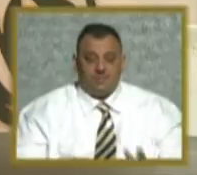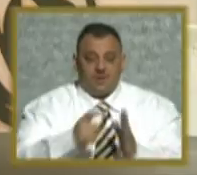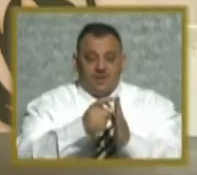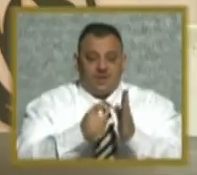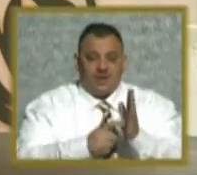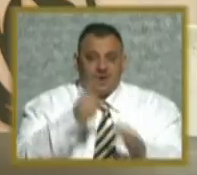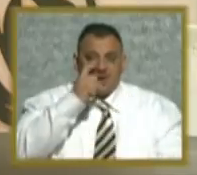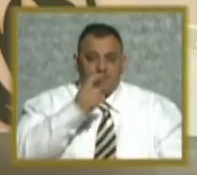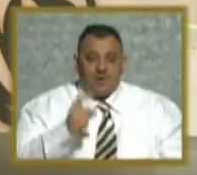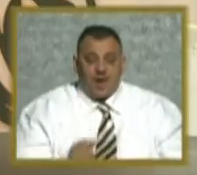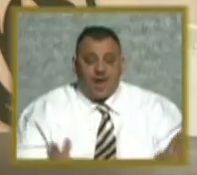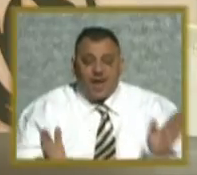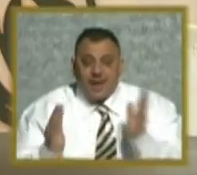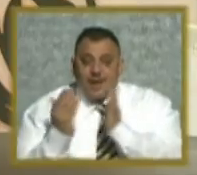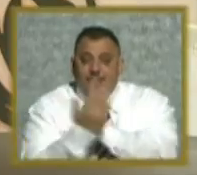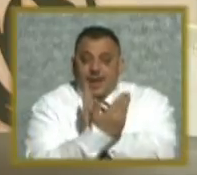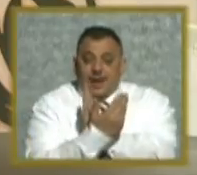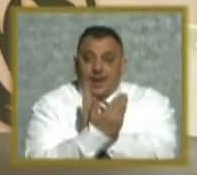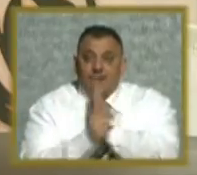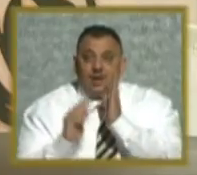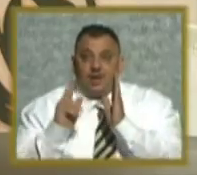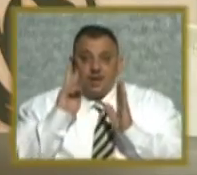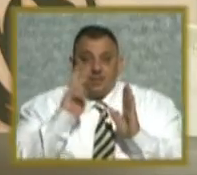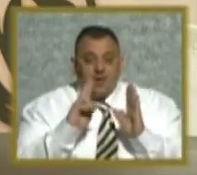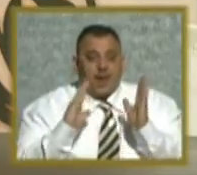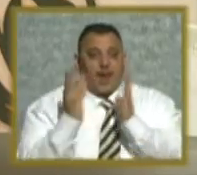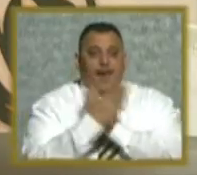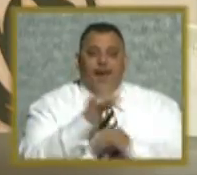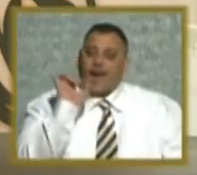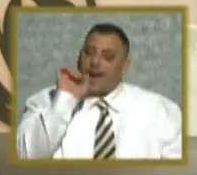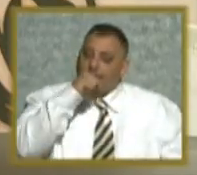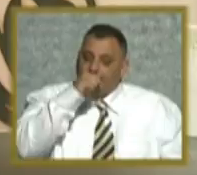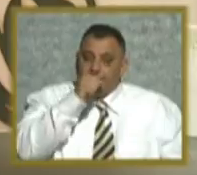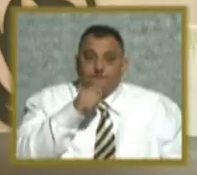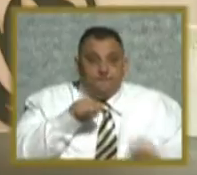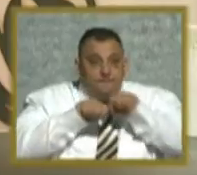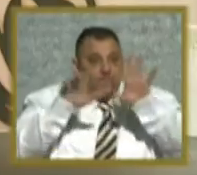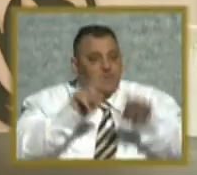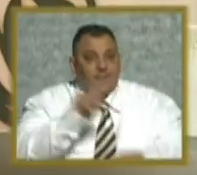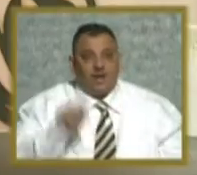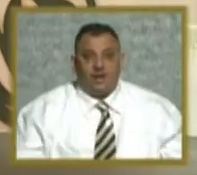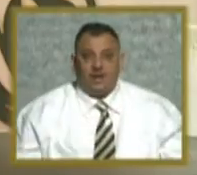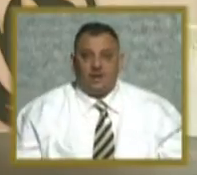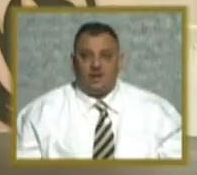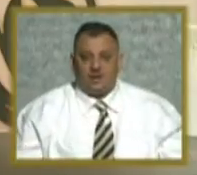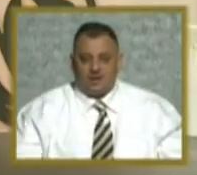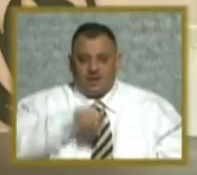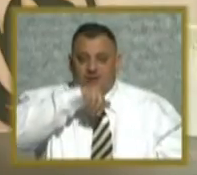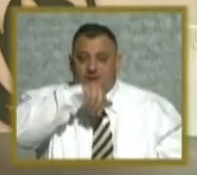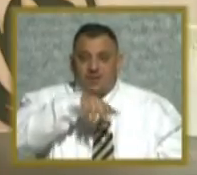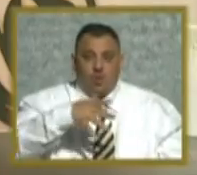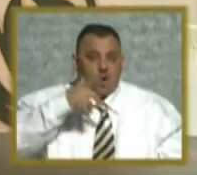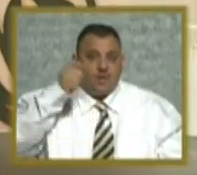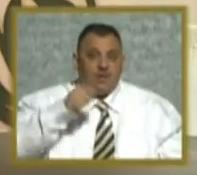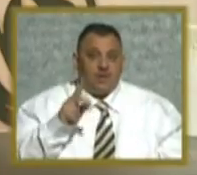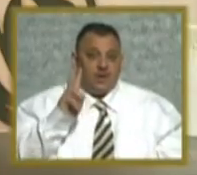عندنا وجوب الستر، الإنسان إذا رأى من أخيه شيء يستر عليه ما يفضحه. ولذلك النبي عليه الصلاة والسلام قال